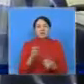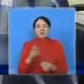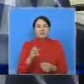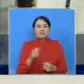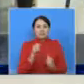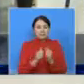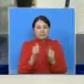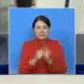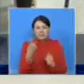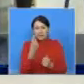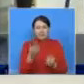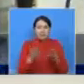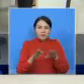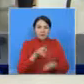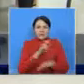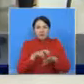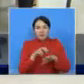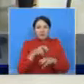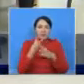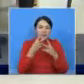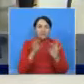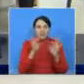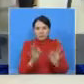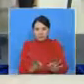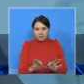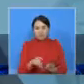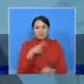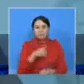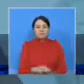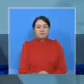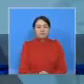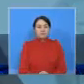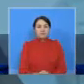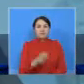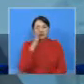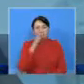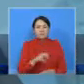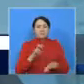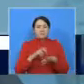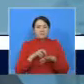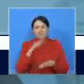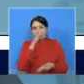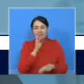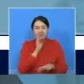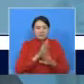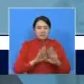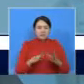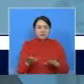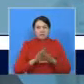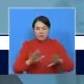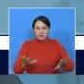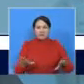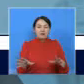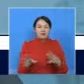Әр отбасының бір учаскелік дәрігерге қаралғаны оңтайлы дейді мамандар. Тәжірибелік дәрігер тек ата-анасын ғана емес, сонымен қатар